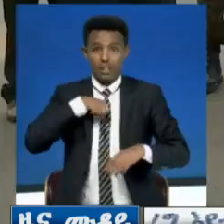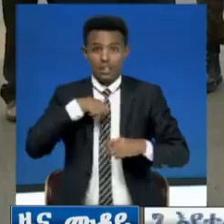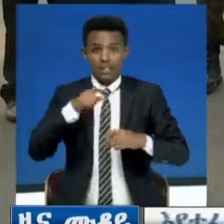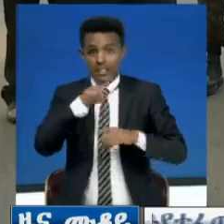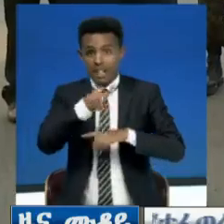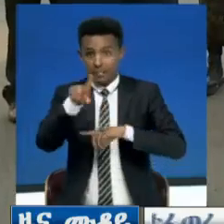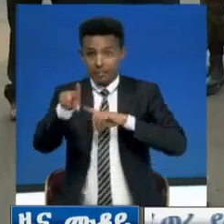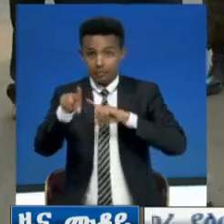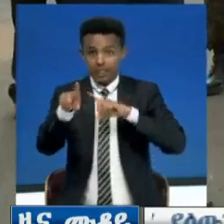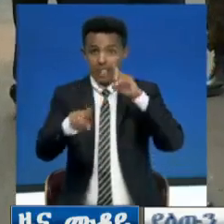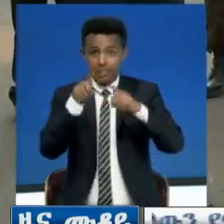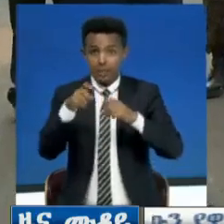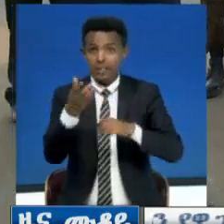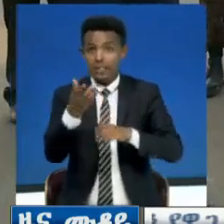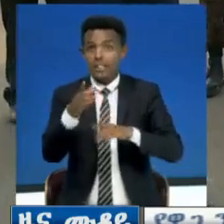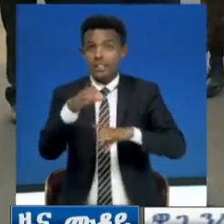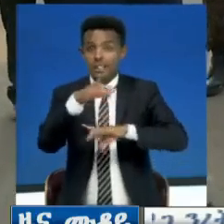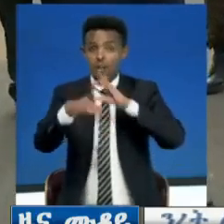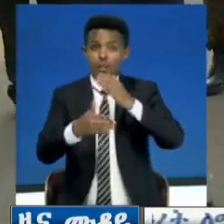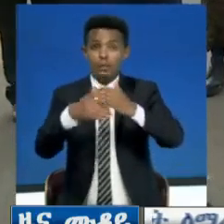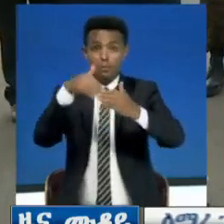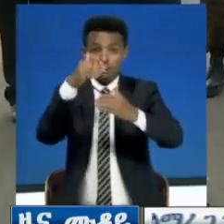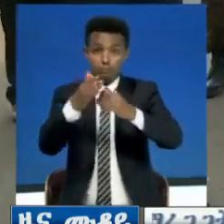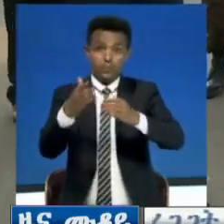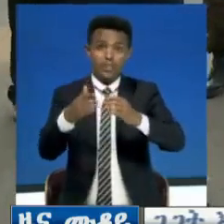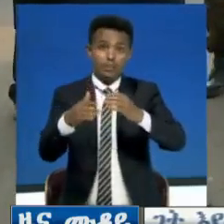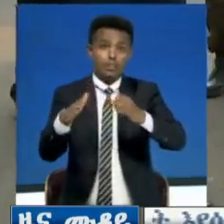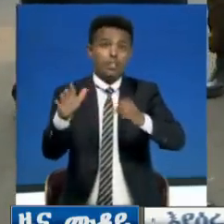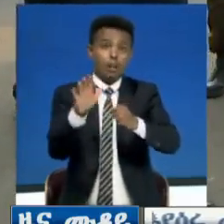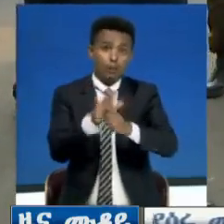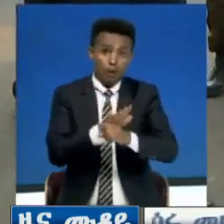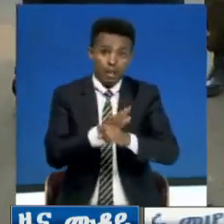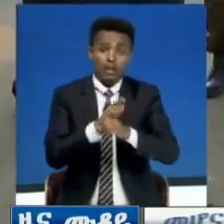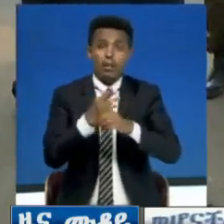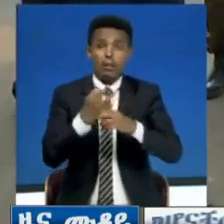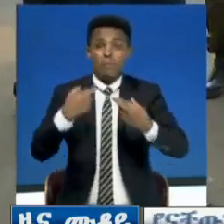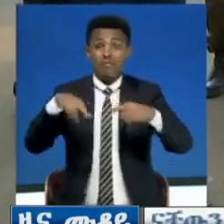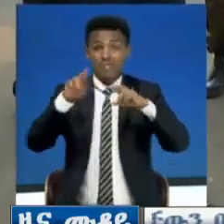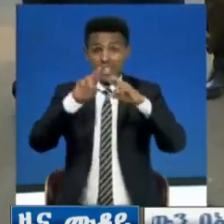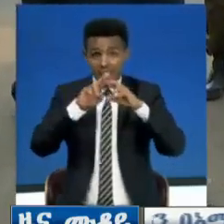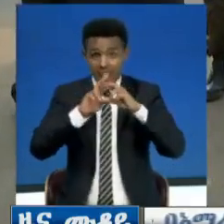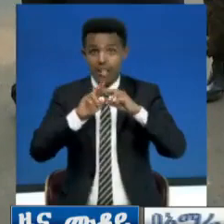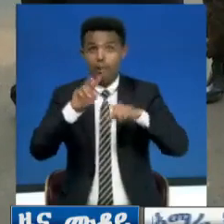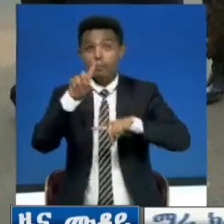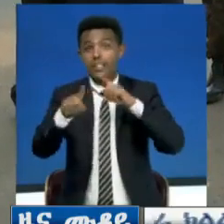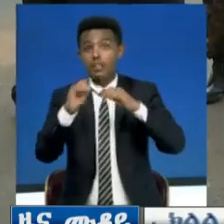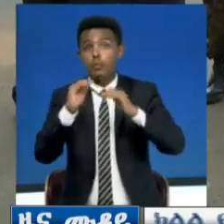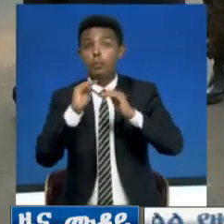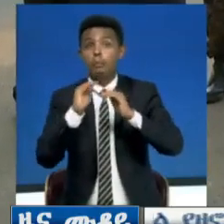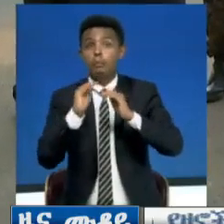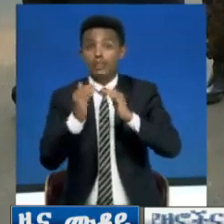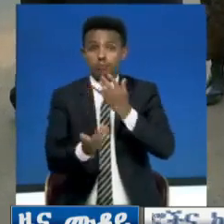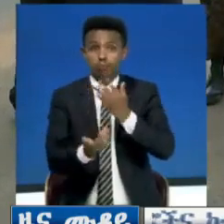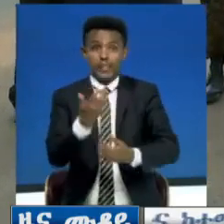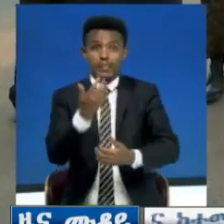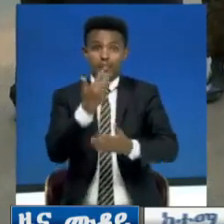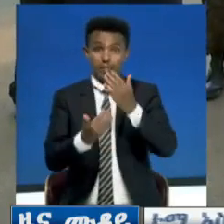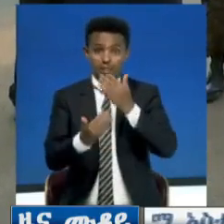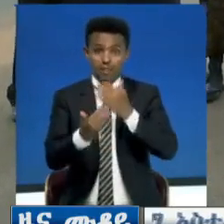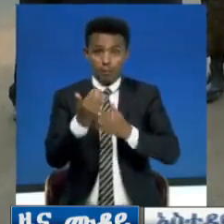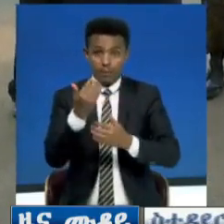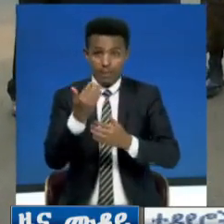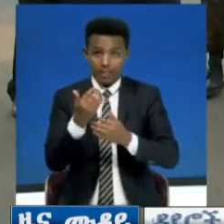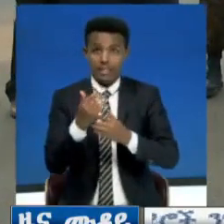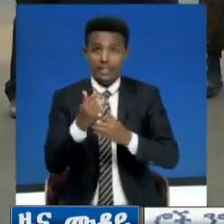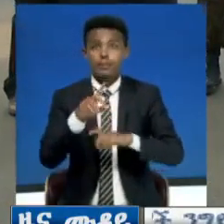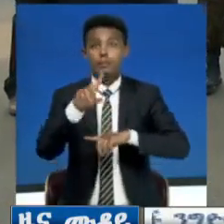ክልሉ የሚያሟላቸውን ደረጃ በደረጃ እናሟላለን። ከፌዴራል የሚጠየቁትን ደግሞ በየመድረኩ በየተፈጠረው መድረክ